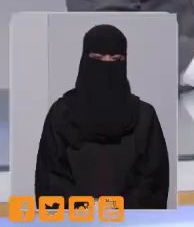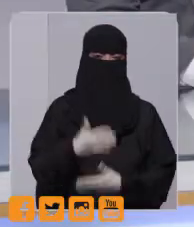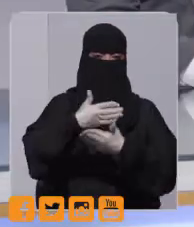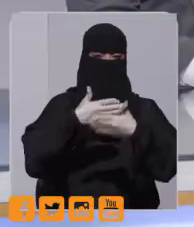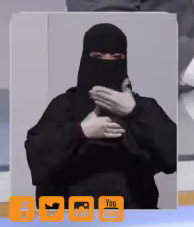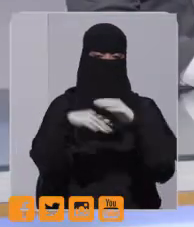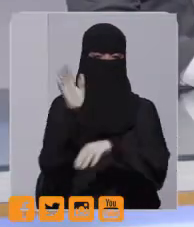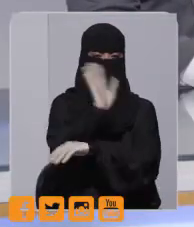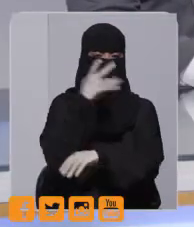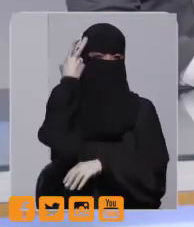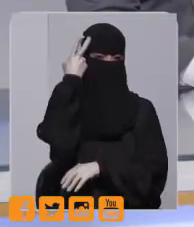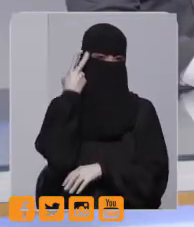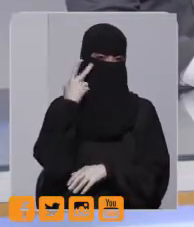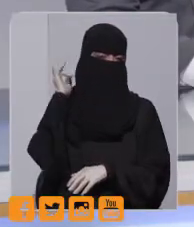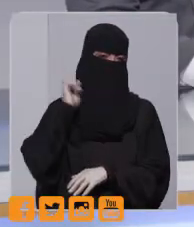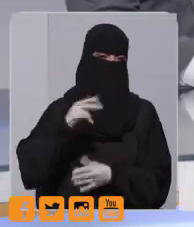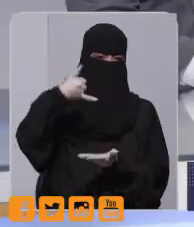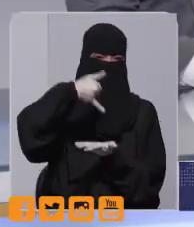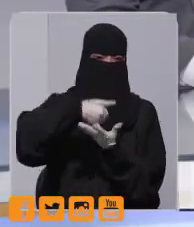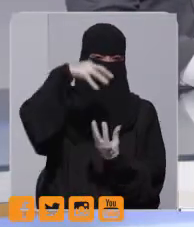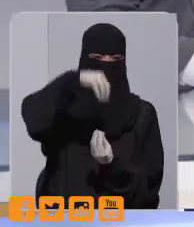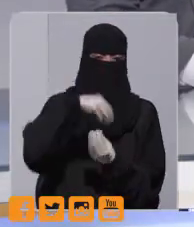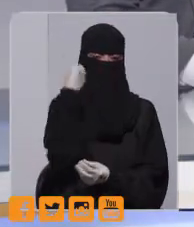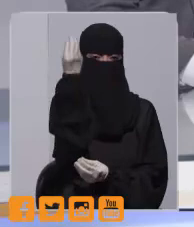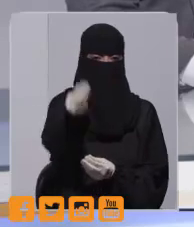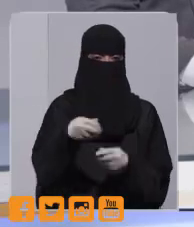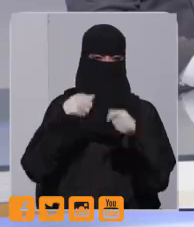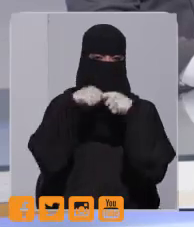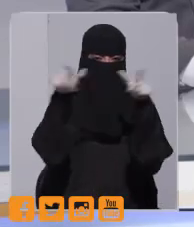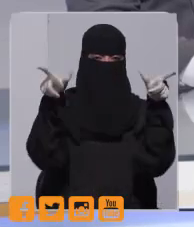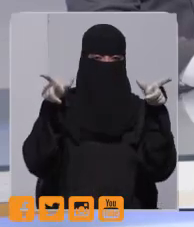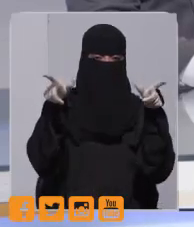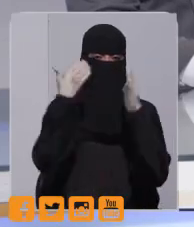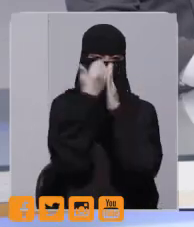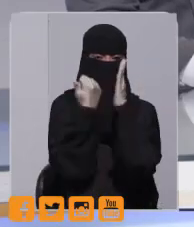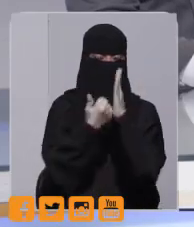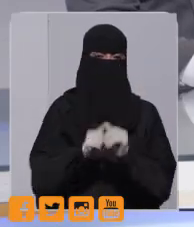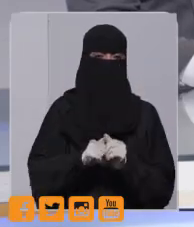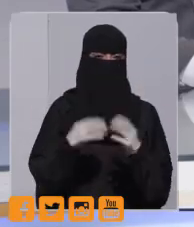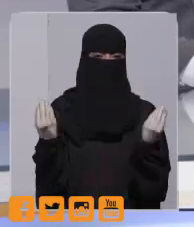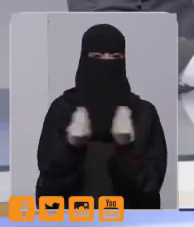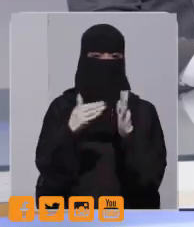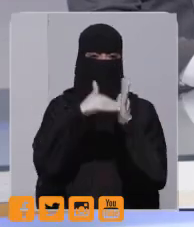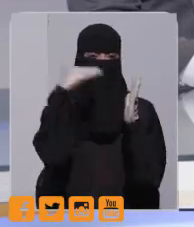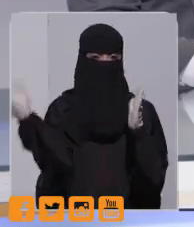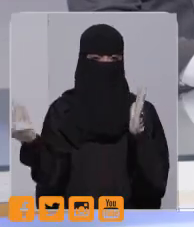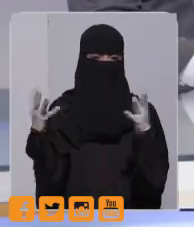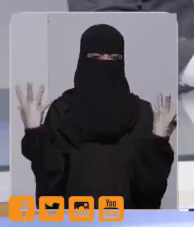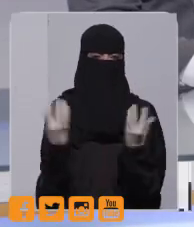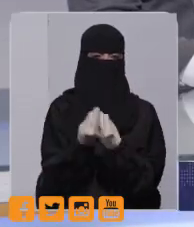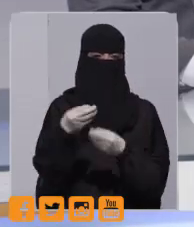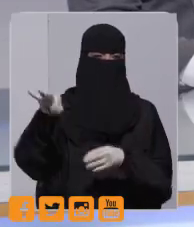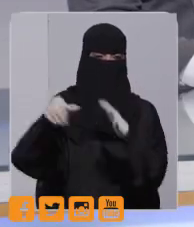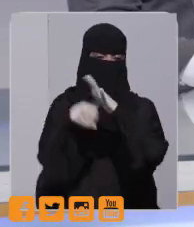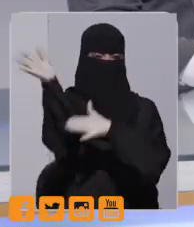من مبنى تلفزيون حضرموت الحكومي بمدينه المكلا نقدم لكم نشره اخباريه مفصله ونبدا نشرتنا مع فخامه